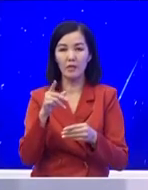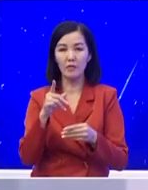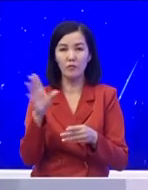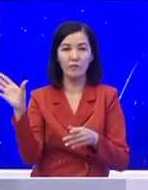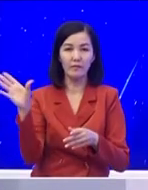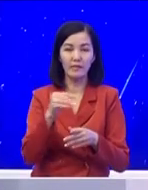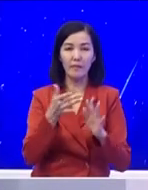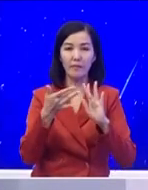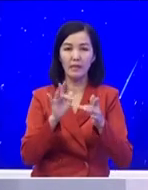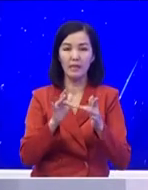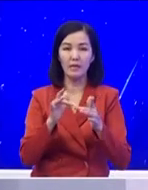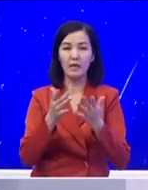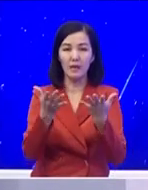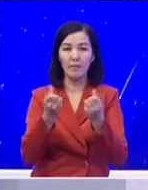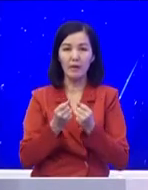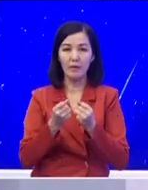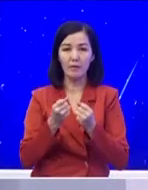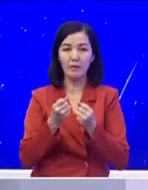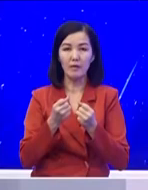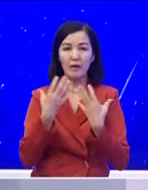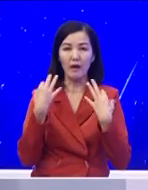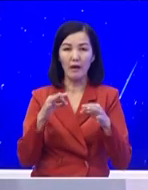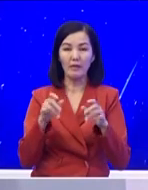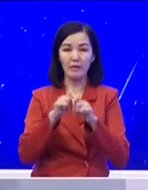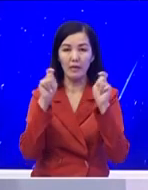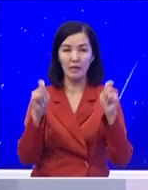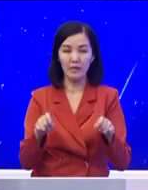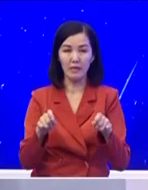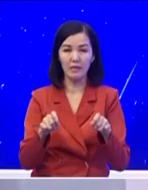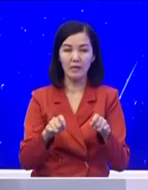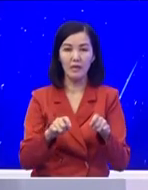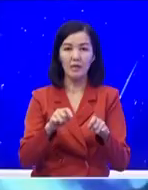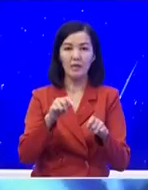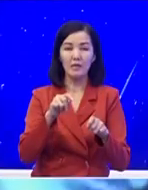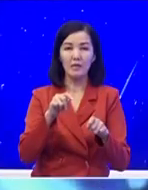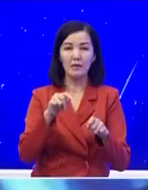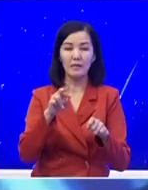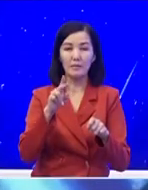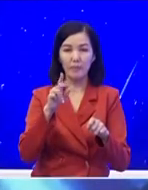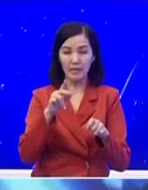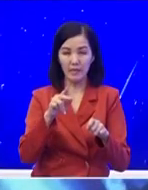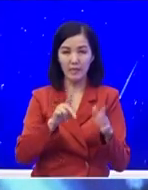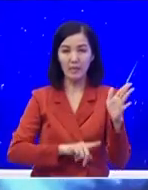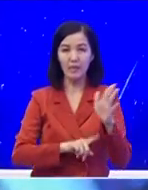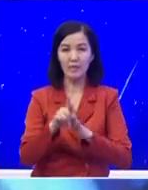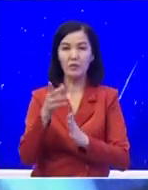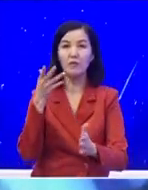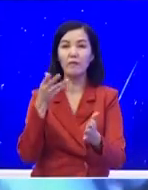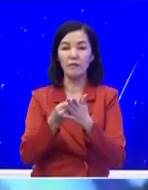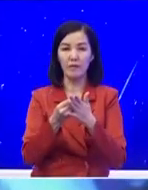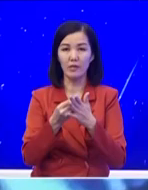все порталы для приема заявок были открыты. А с понедельника, с 20 июля, мы начнем